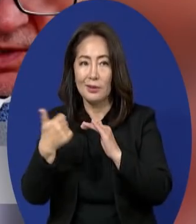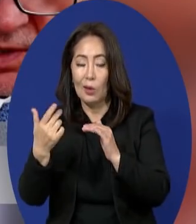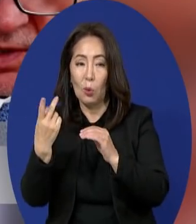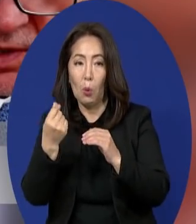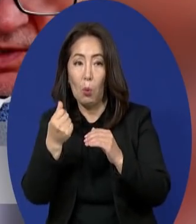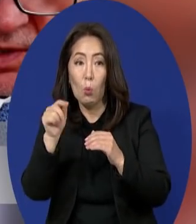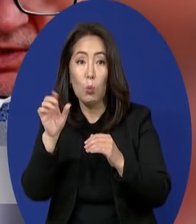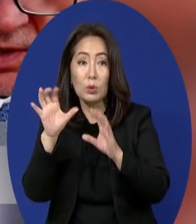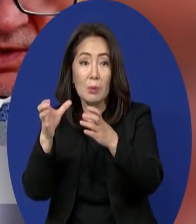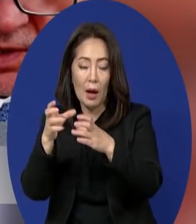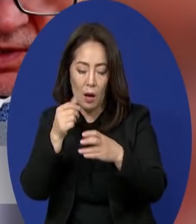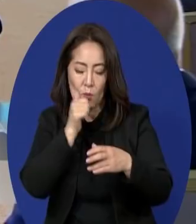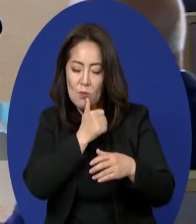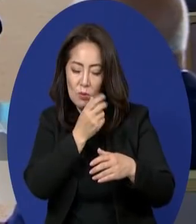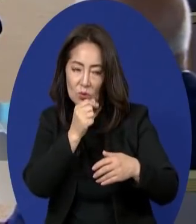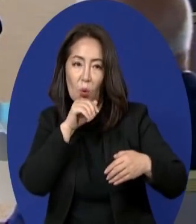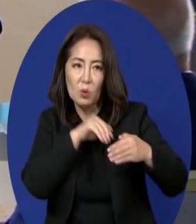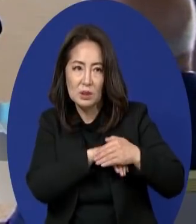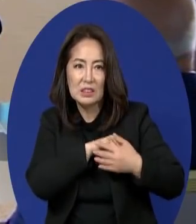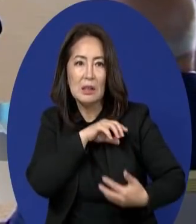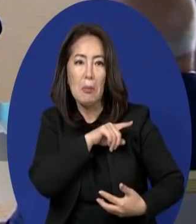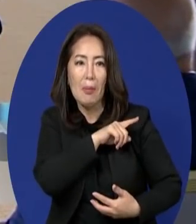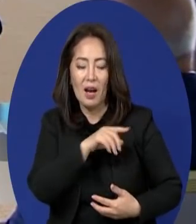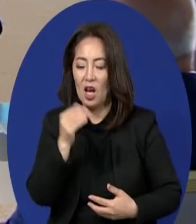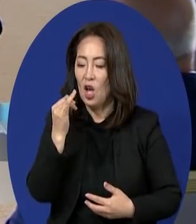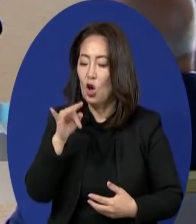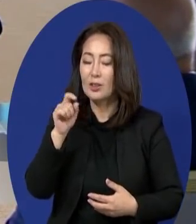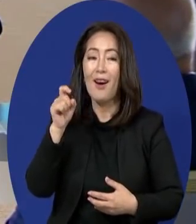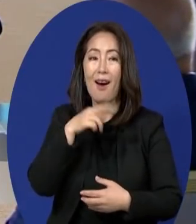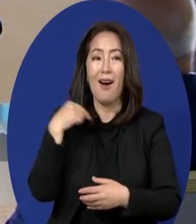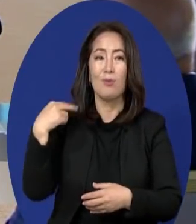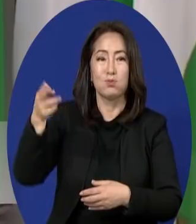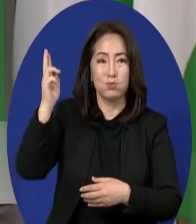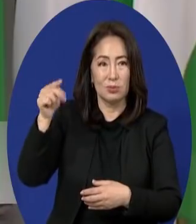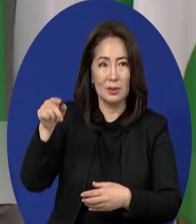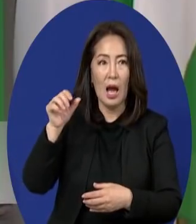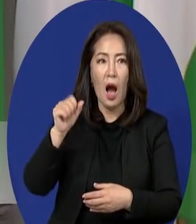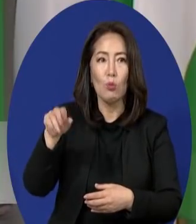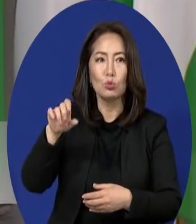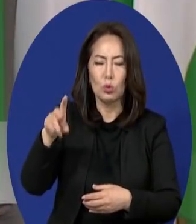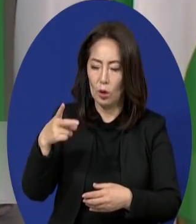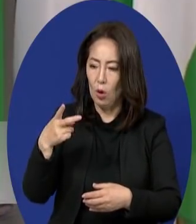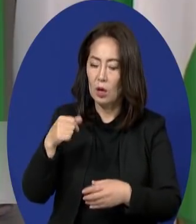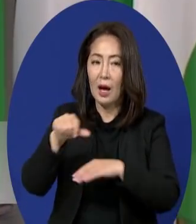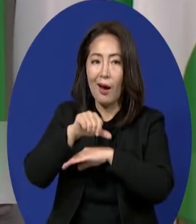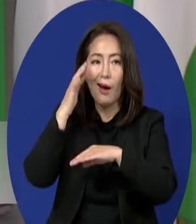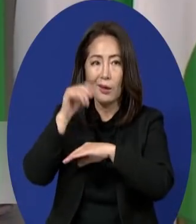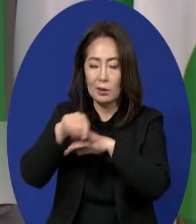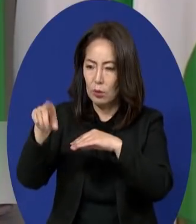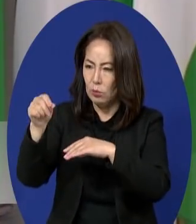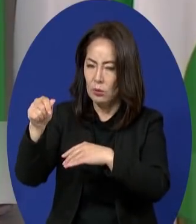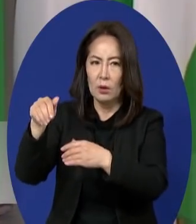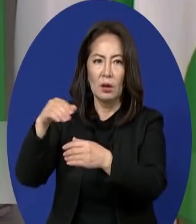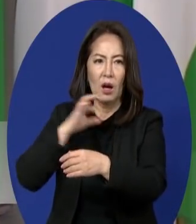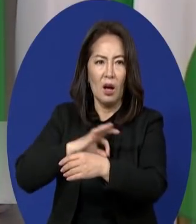гэх мэдээллийг няцаасан мэдээлэл гаргажээ. Йорданы хааны ордон Абдулла хаан хилийн чамдад өмч хөрөнгө эзэмшиж байгаа нь зохисгүй ер